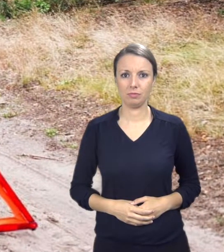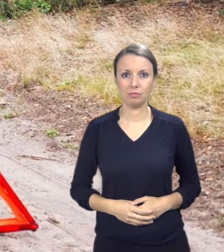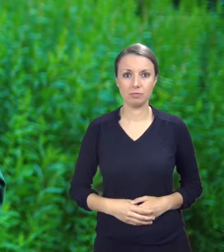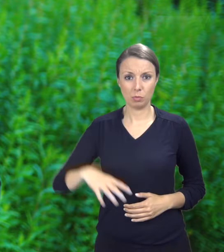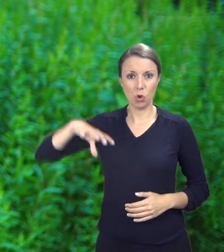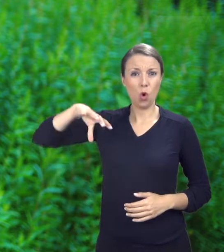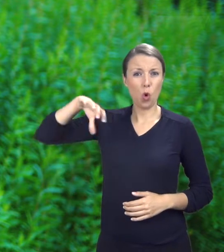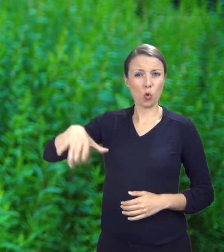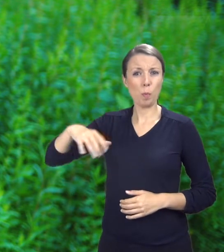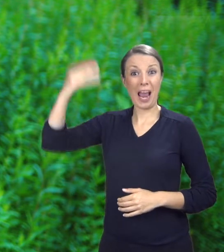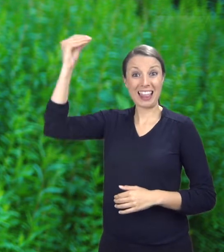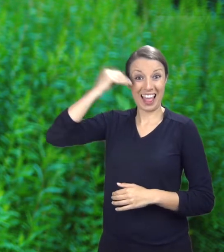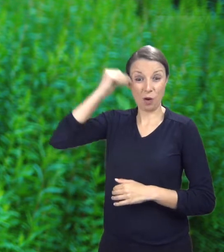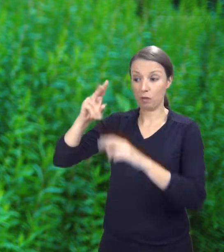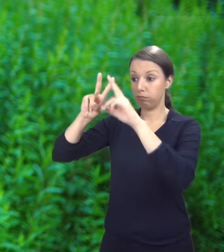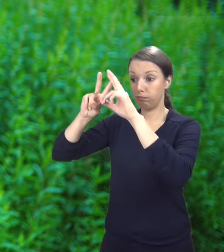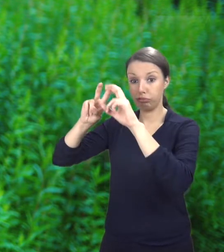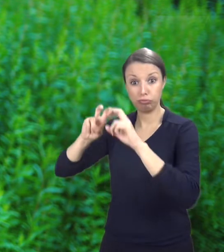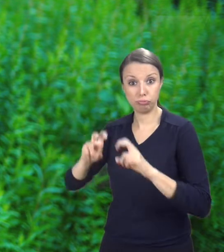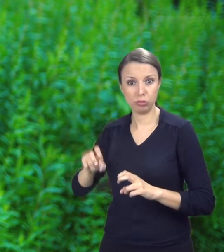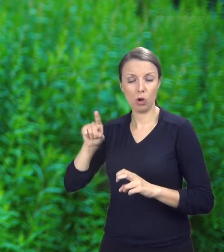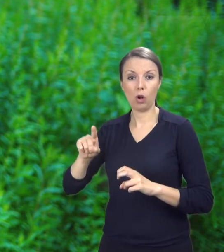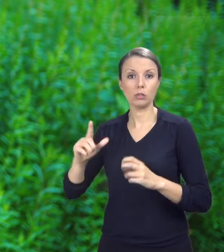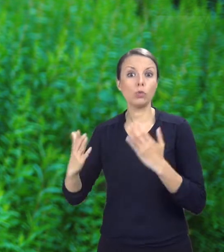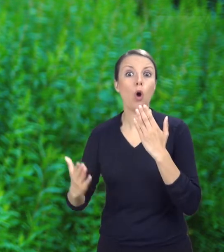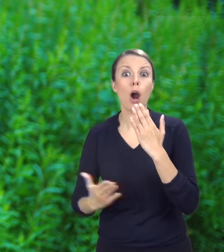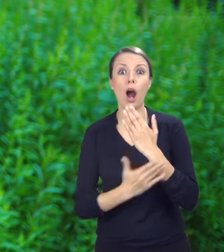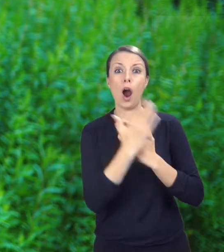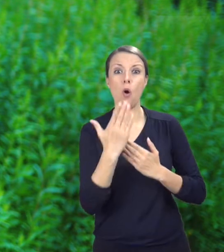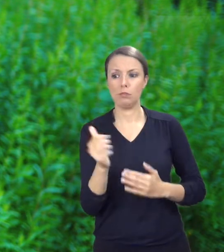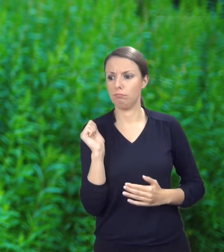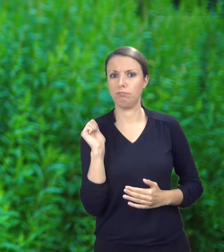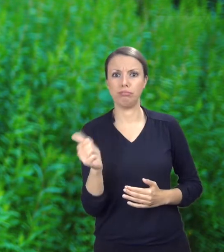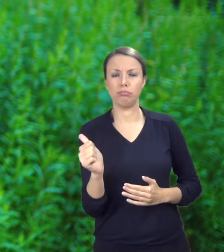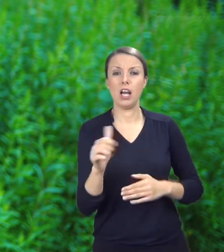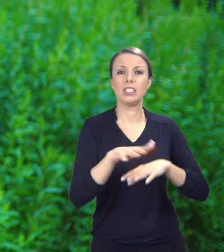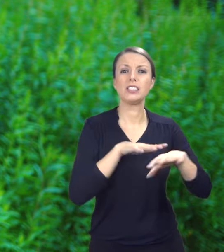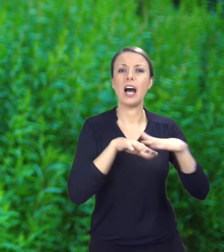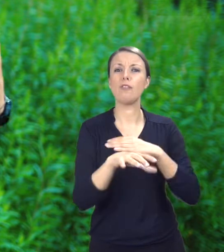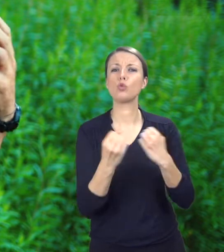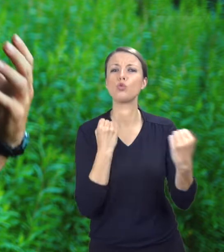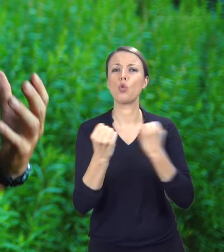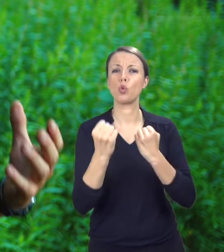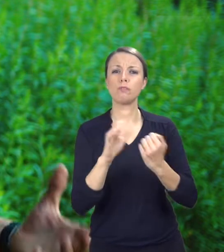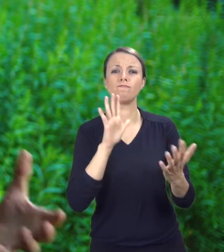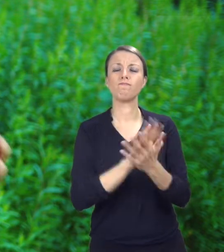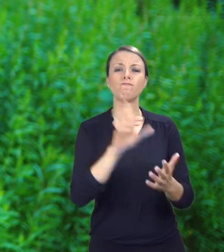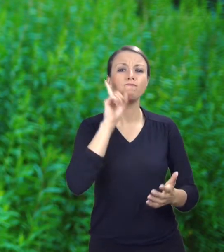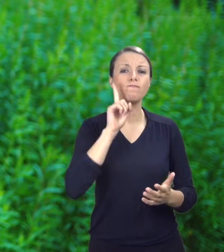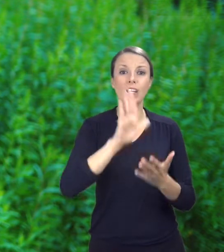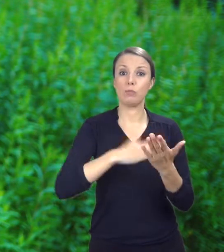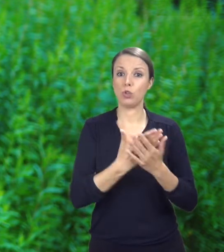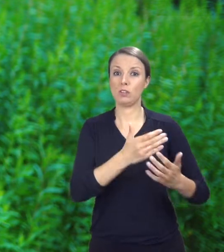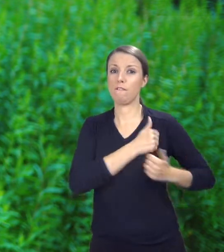Naukowcy zbadali, że specjaliści w takich zawodach bardzo trudnych, męskich bym powiedział, typu